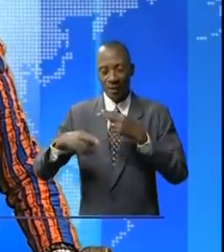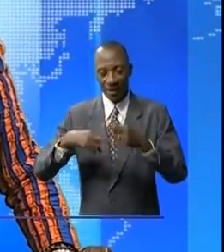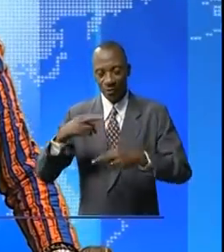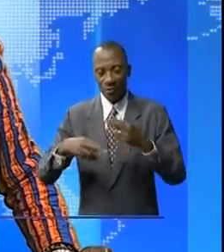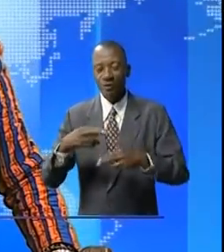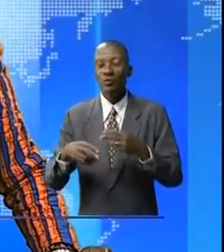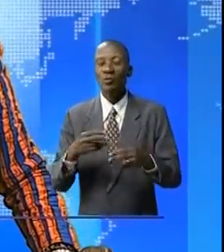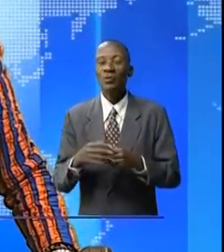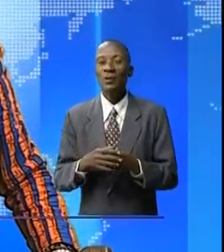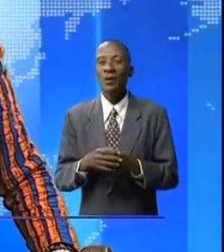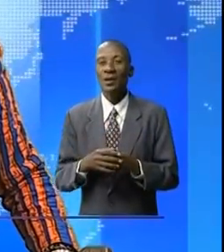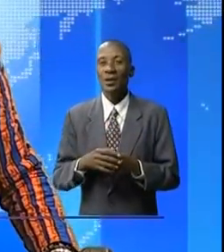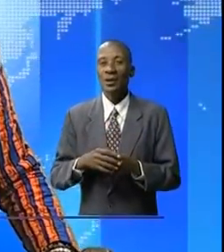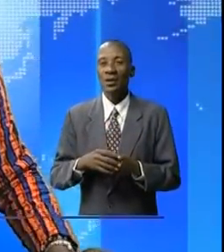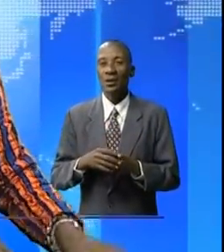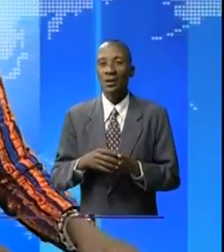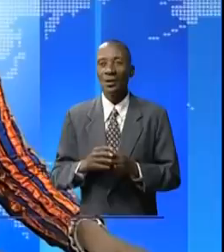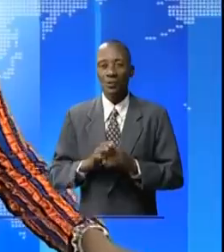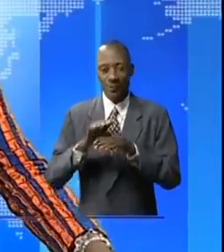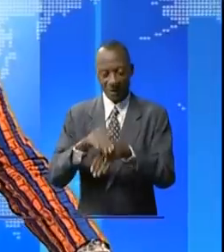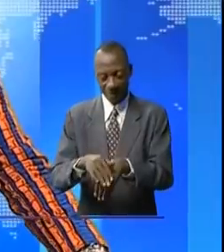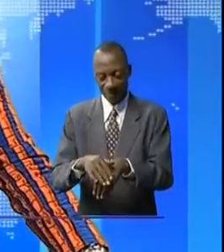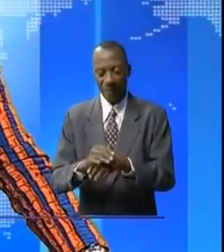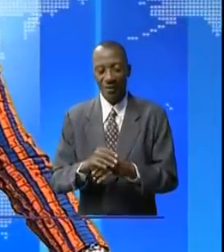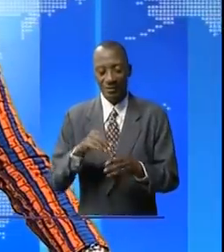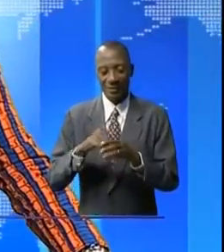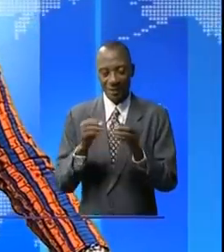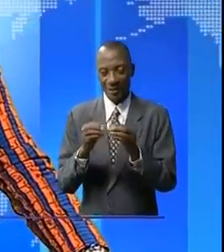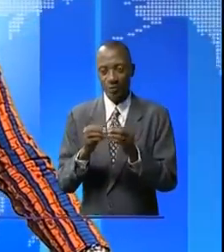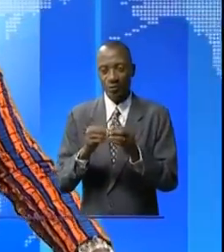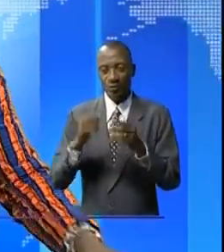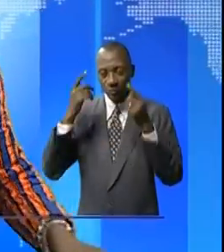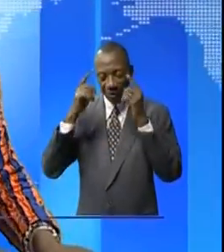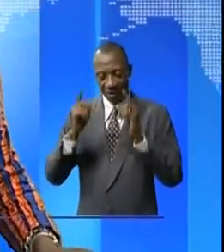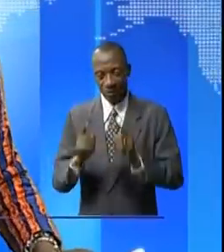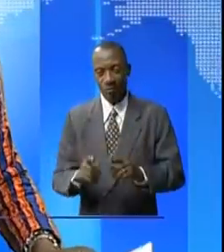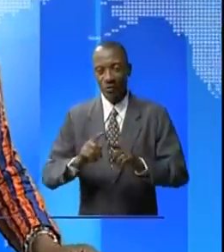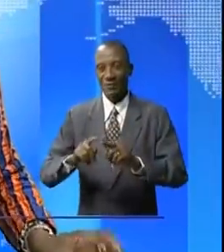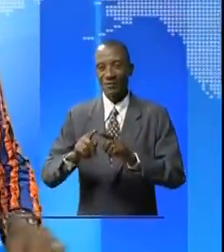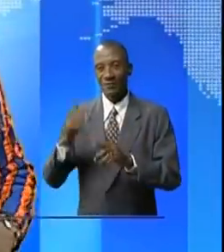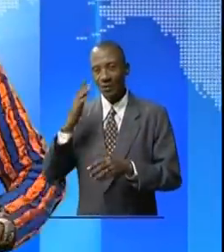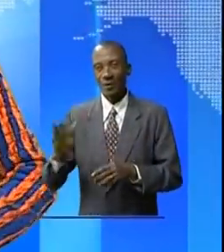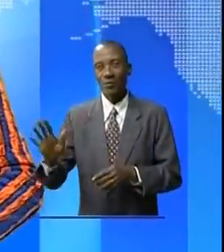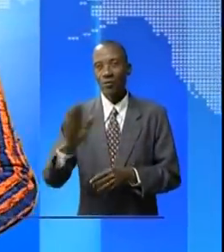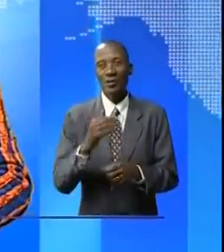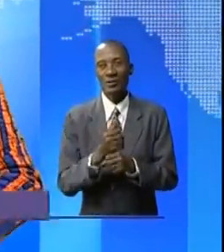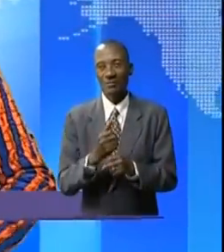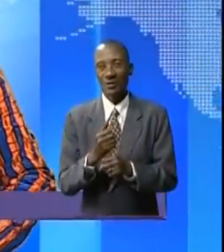de l'accord de Mboudi signé il y a quelques années entre le gouvernement et le banc syndical. C'est tout pour les titres. Bienvenue aux